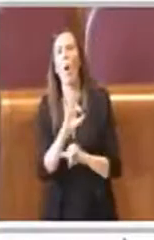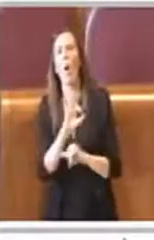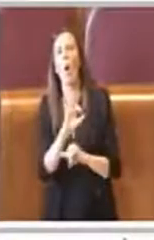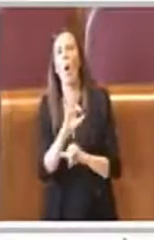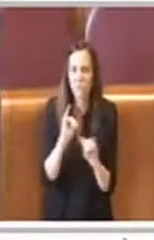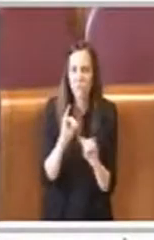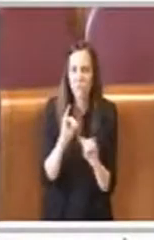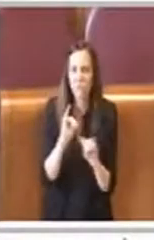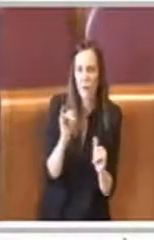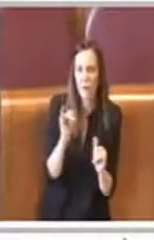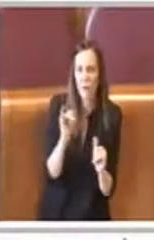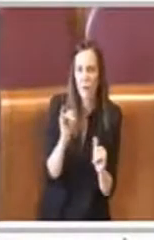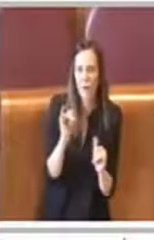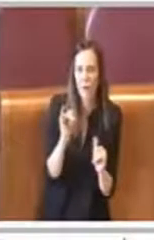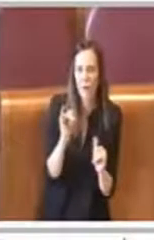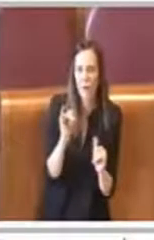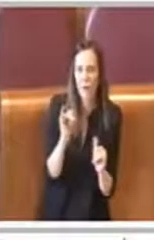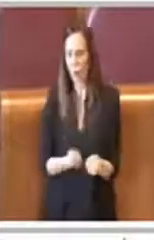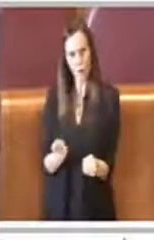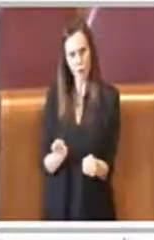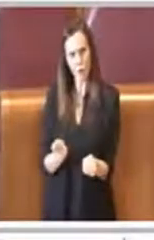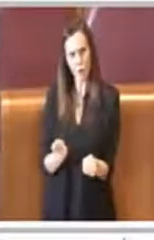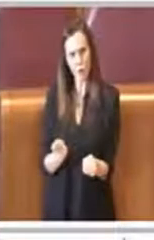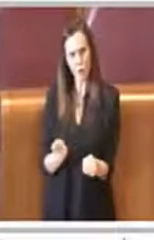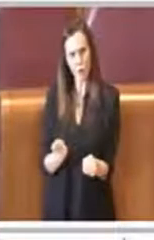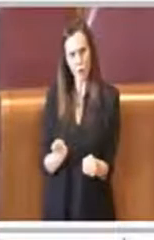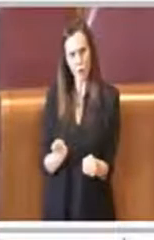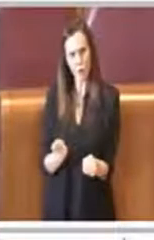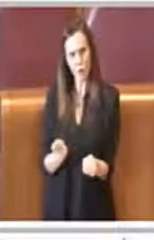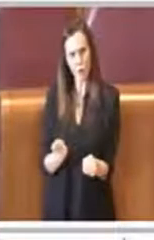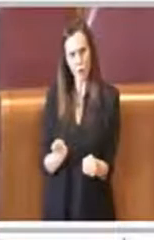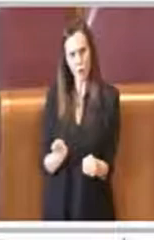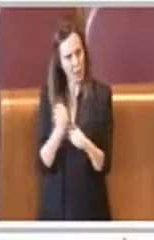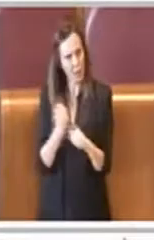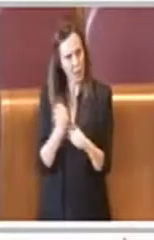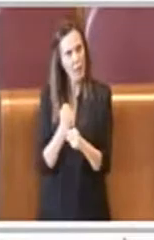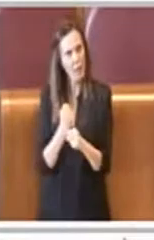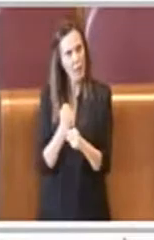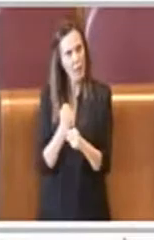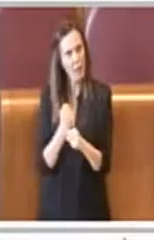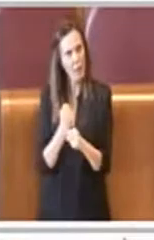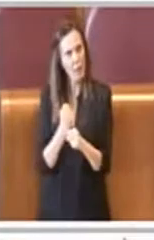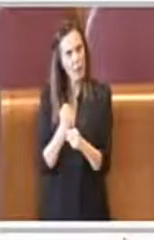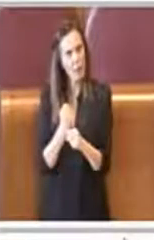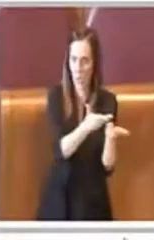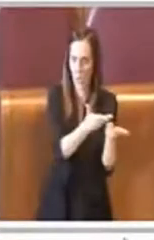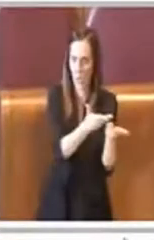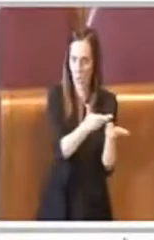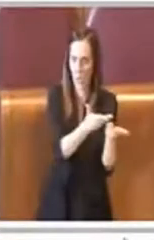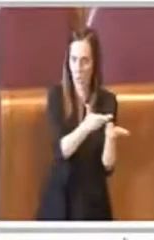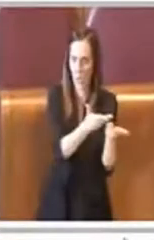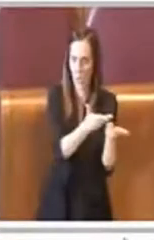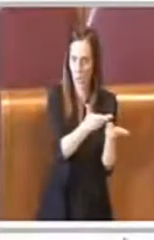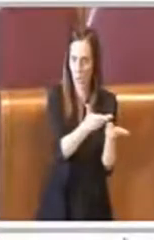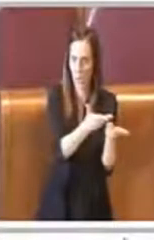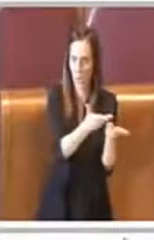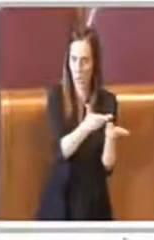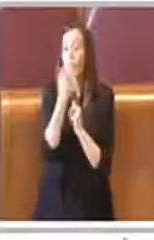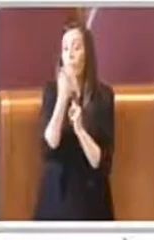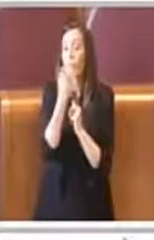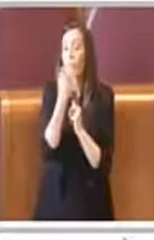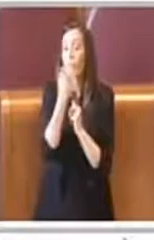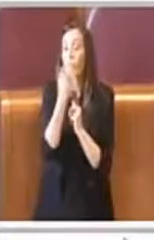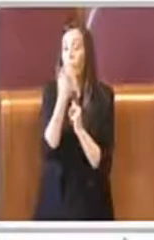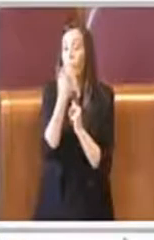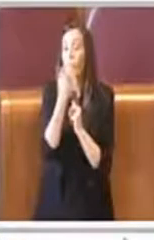Parliamo della gestione corretta delle attività produttive. Quindi chiediamo alla Giunta di rendere chiaro agli